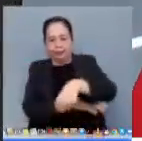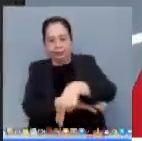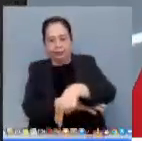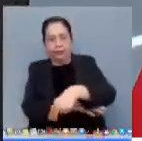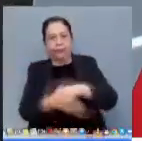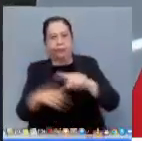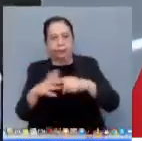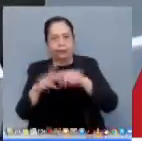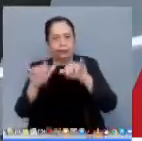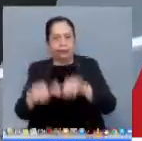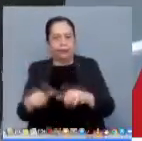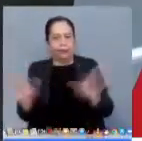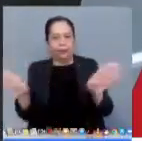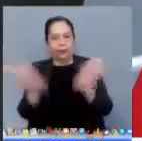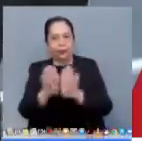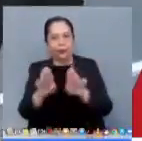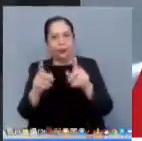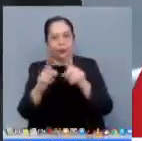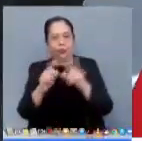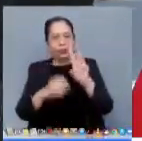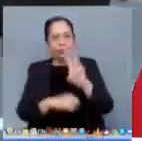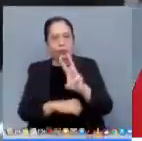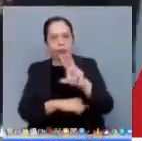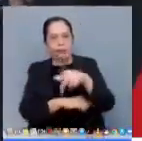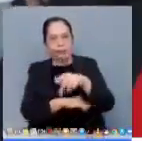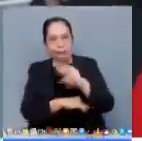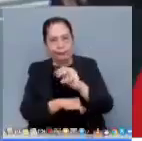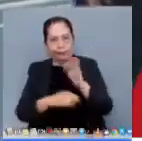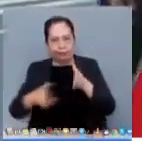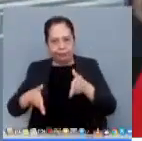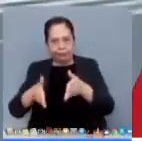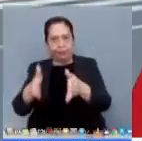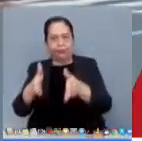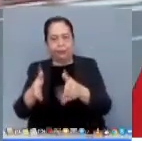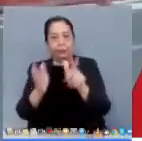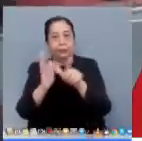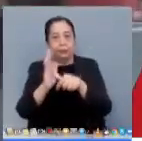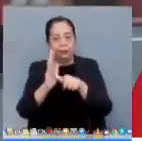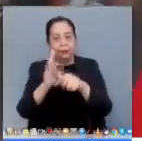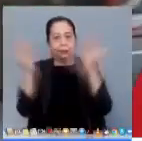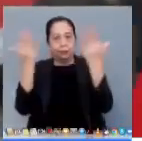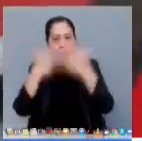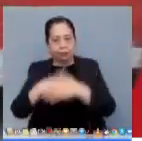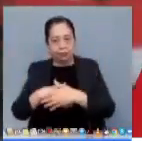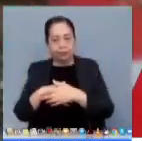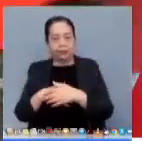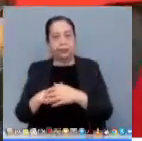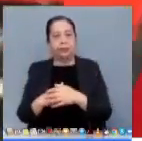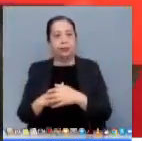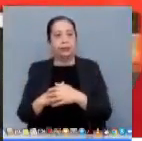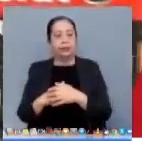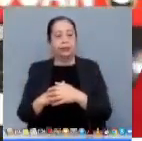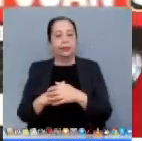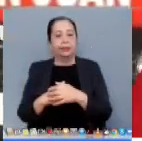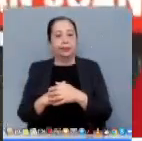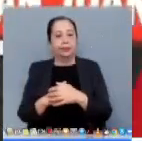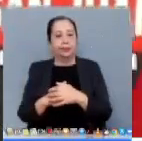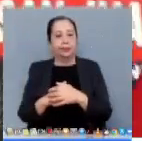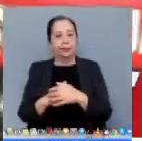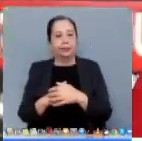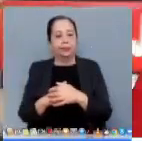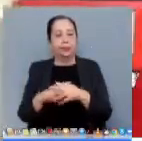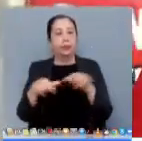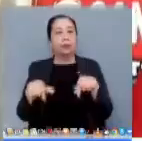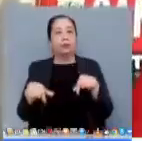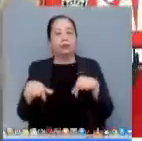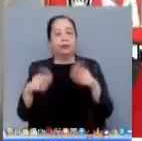itong sarado hanggang 6 p.m. mamayang gabi. At eto na po. Ayan, nandito na pala. No? At makakausap